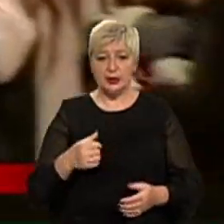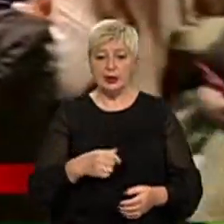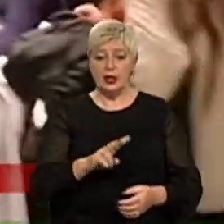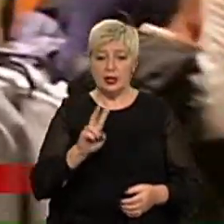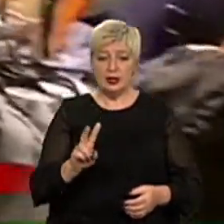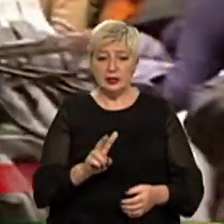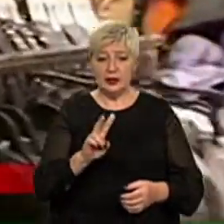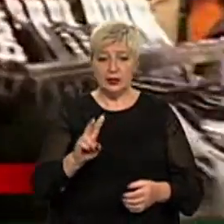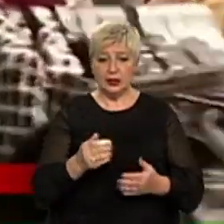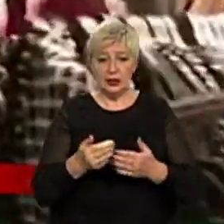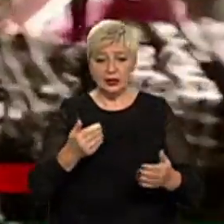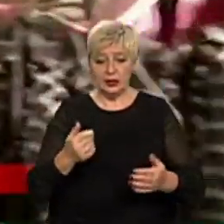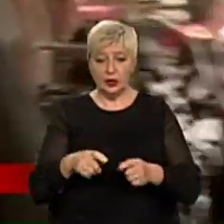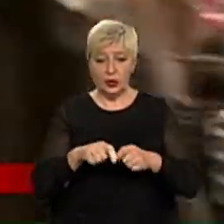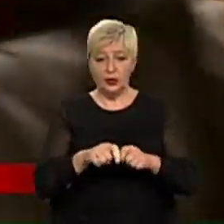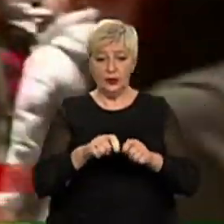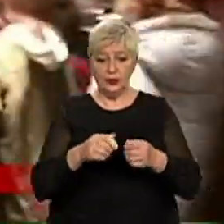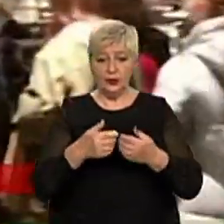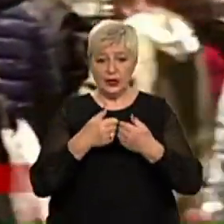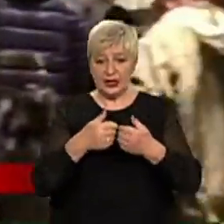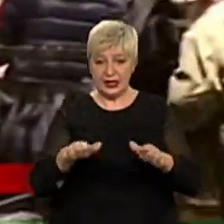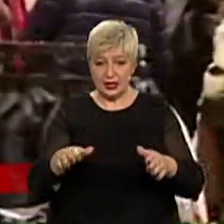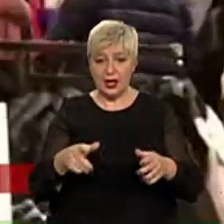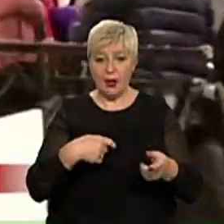відкриття магазину, і це у нас черга на касу.